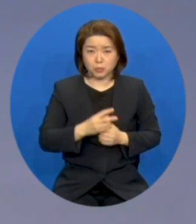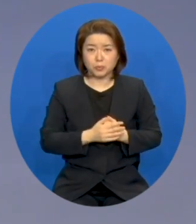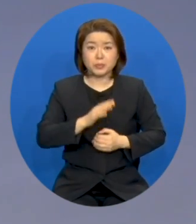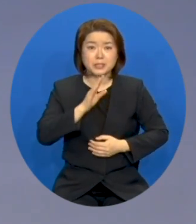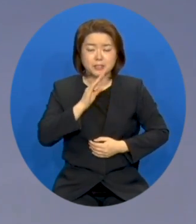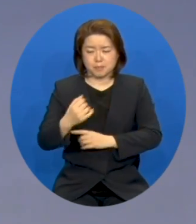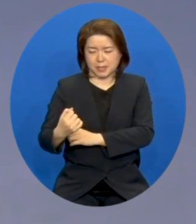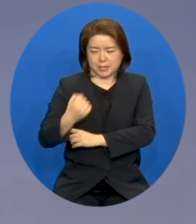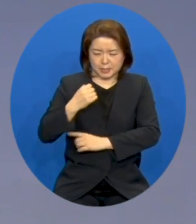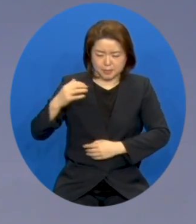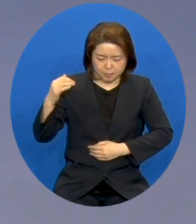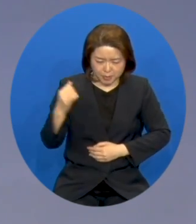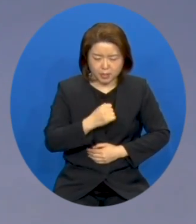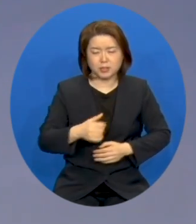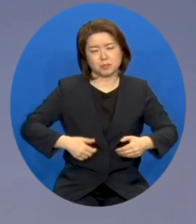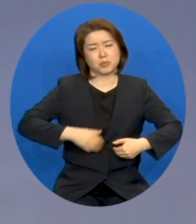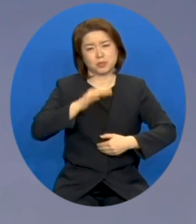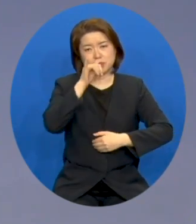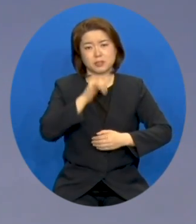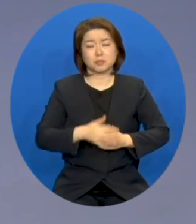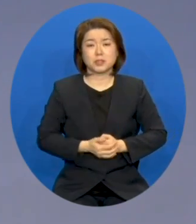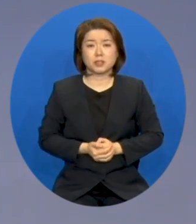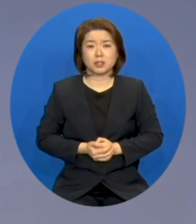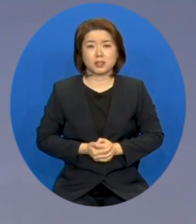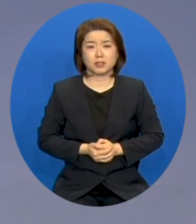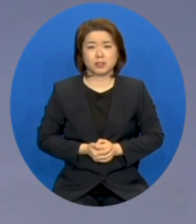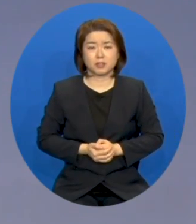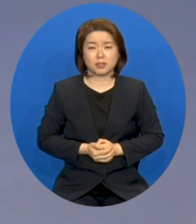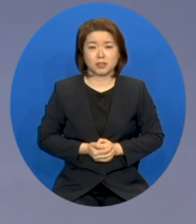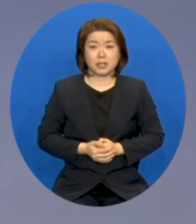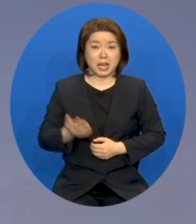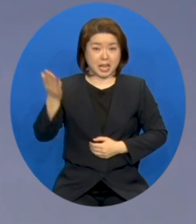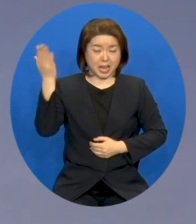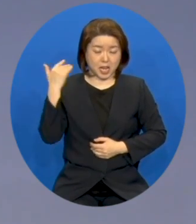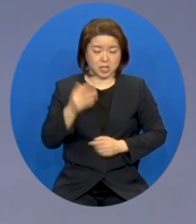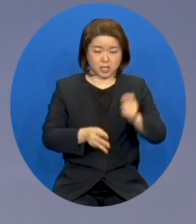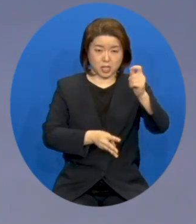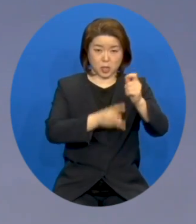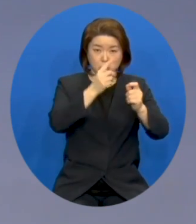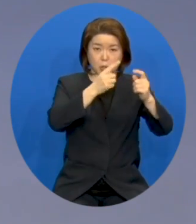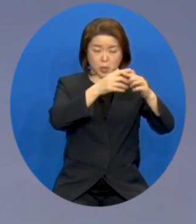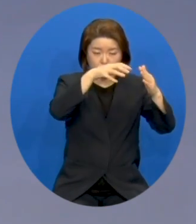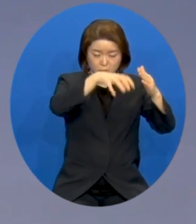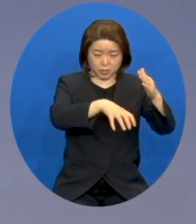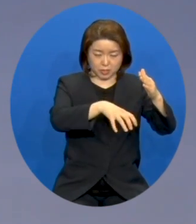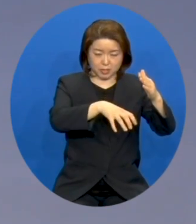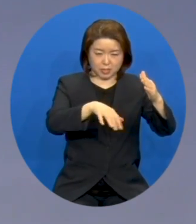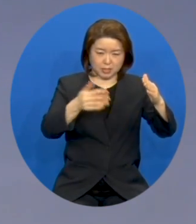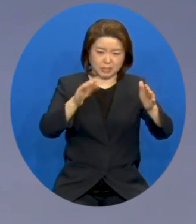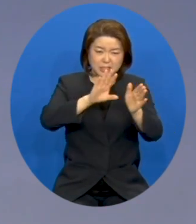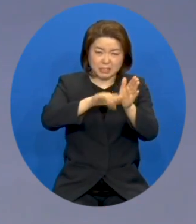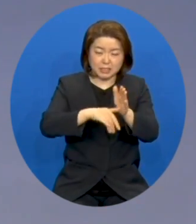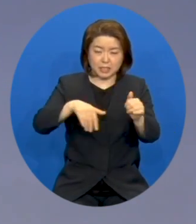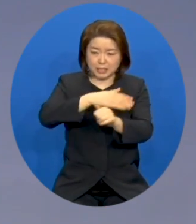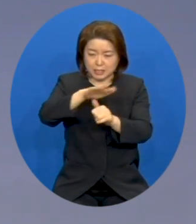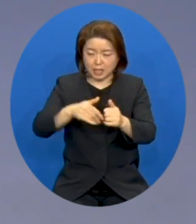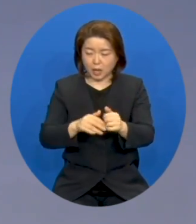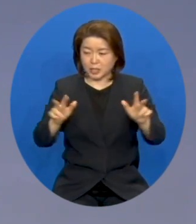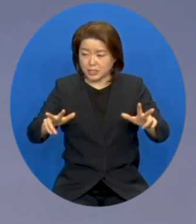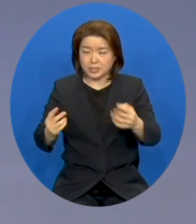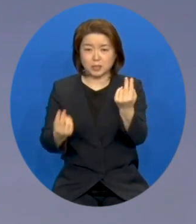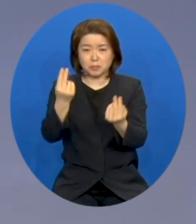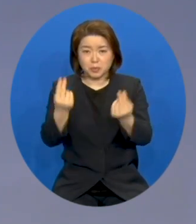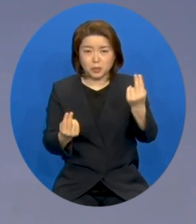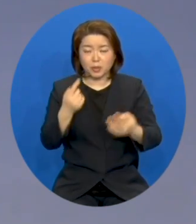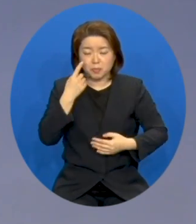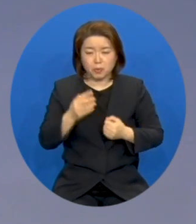정말 힘을 얻어야 합니다. 고린도 시대에 그때 상황은 지금과 비교해서